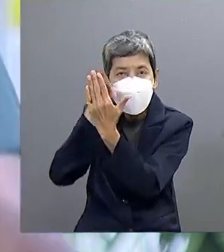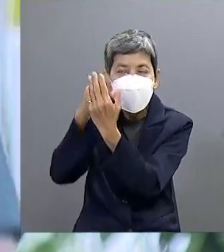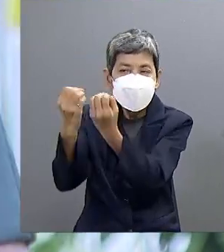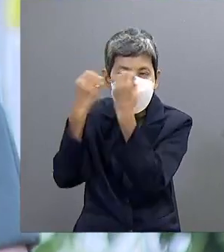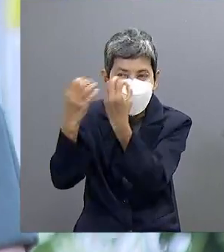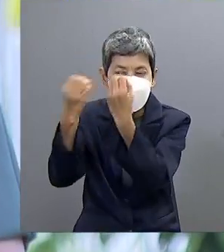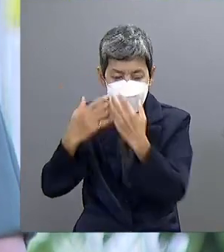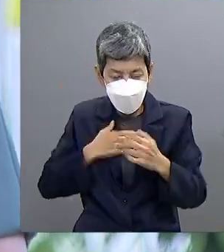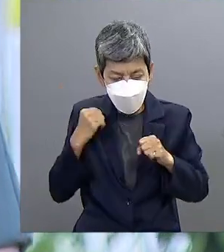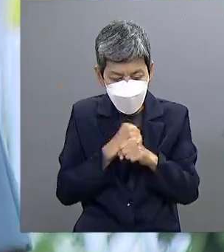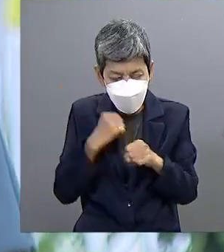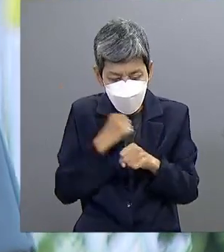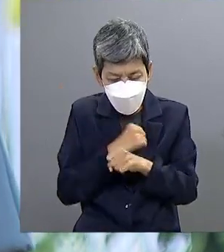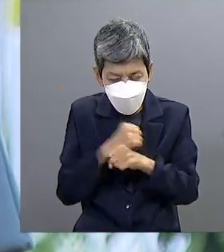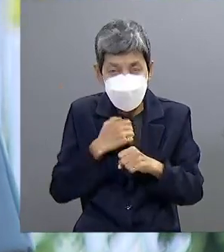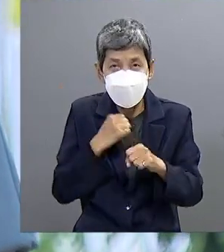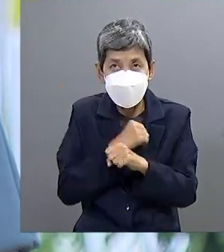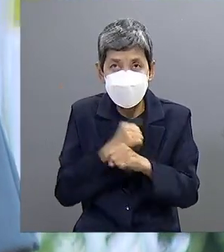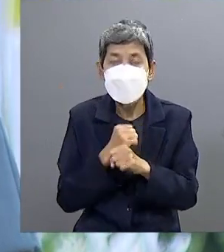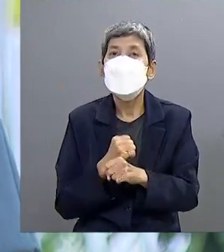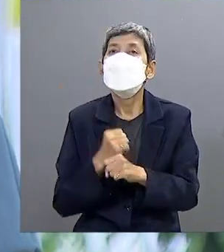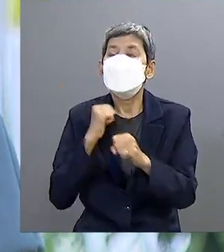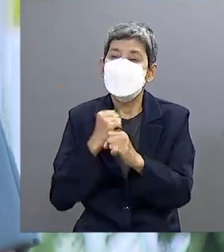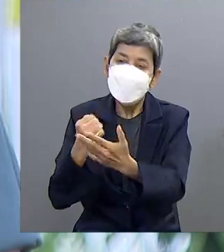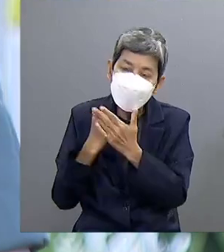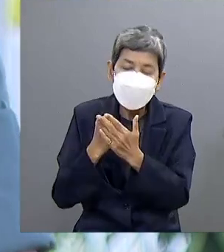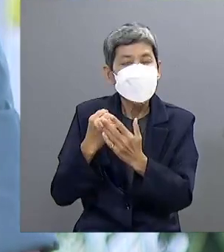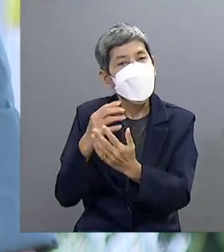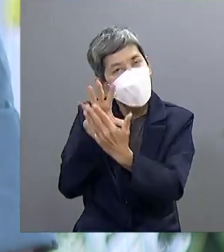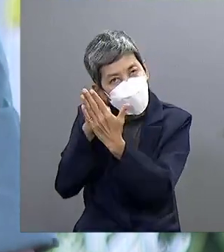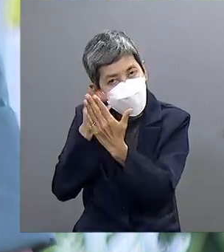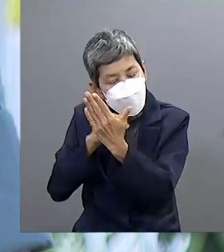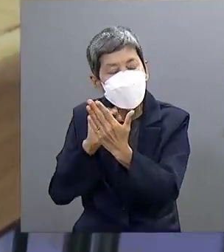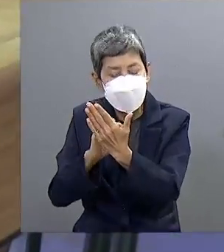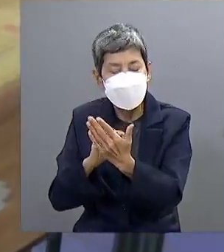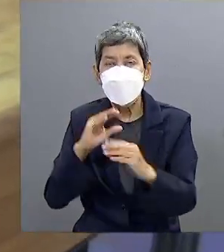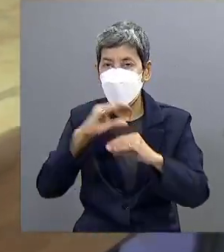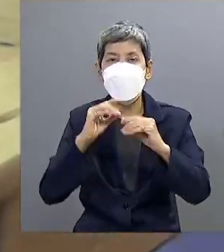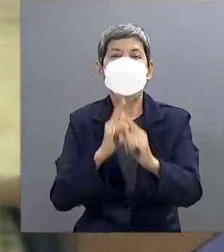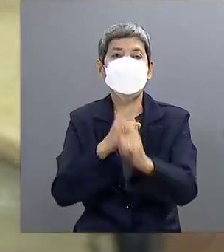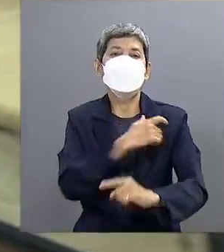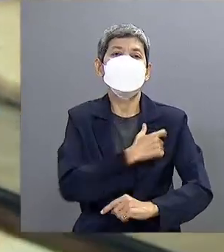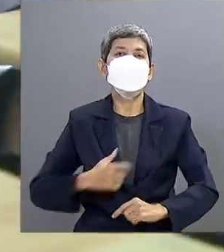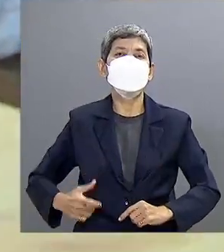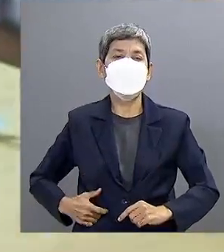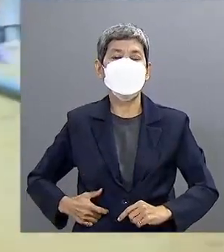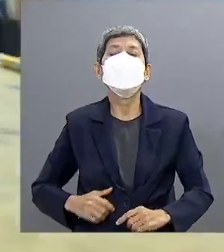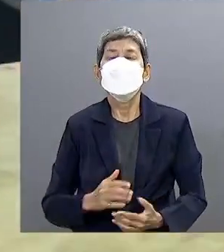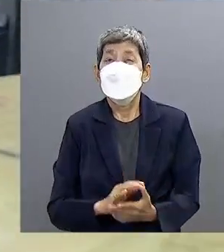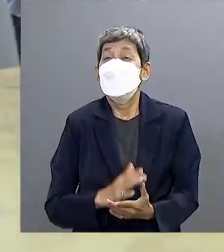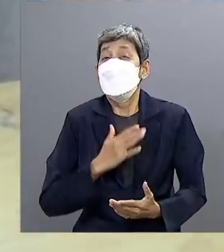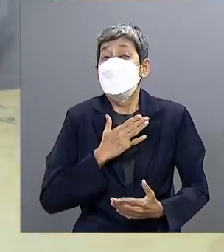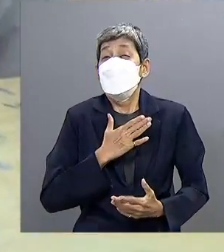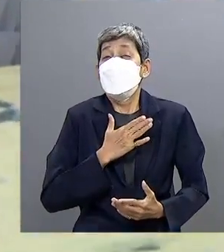ต่างๆตามที่หน่วยงานสนับสนุนและสนองงานโครงการพระราชดำริสิ่งที่ภาคภูมิ